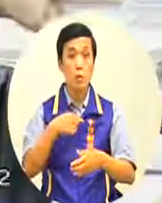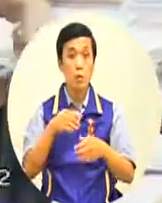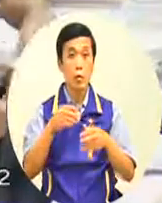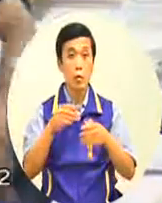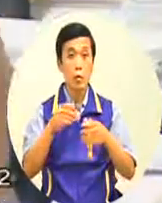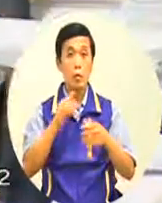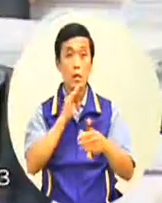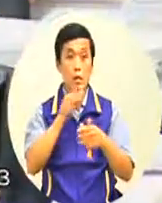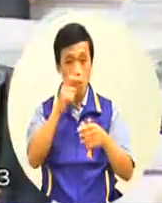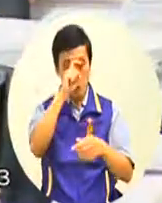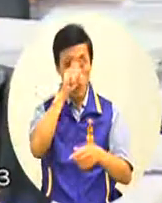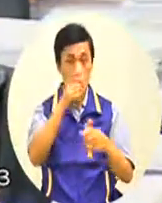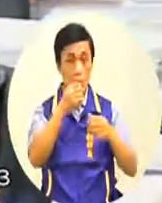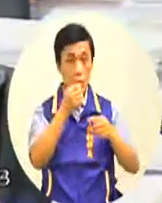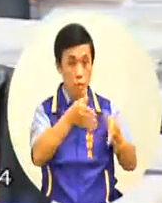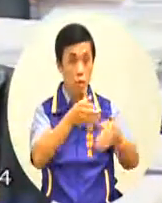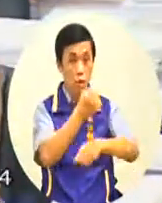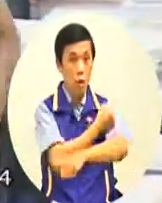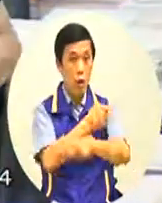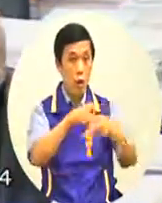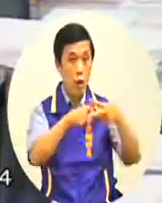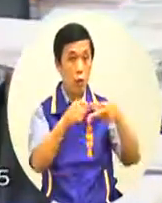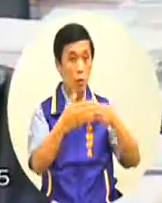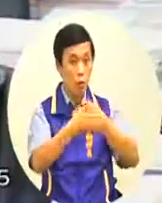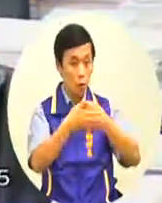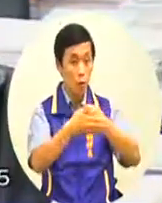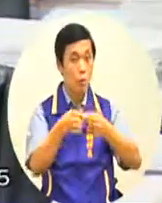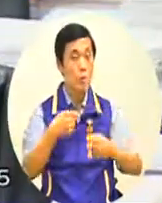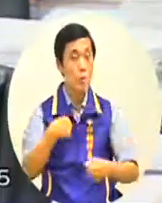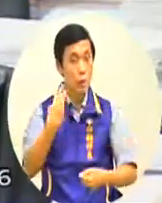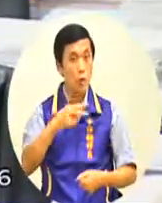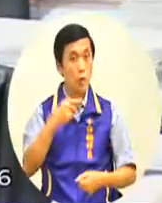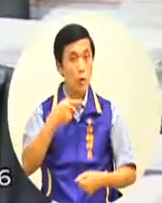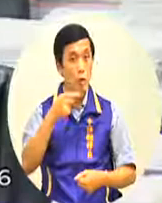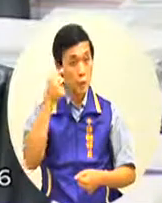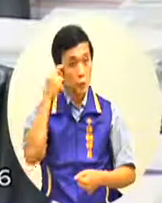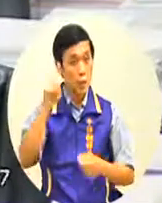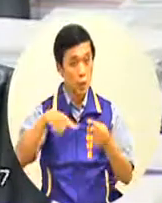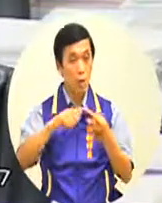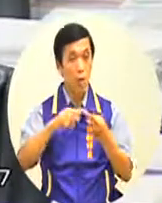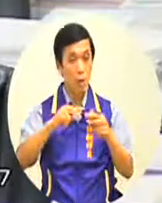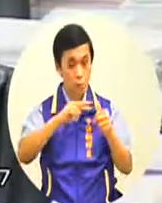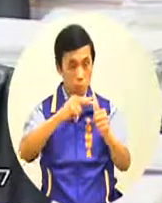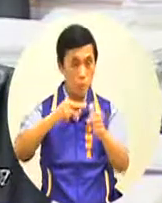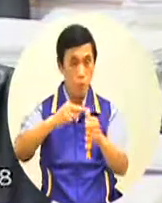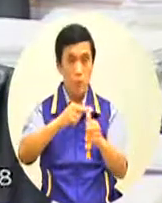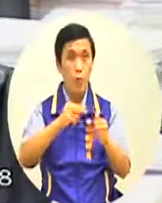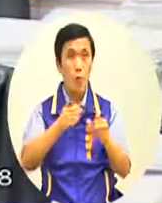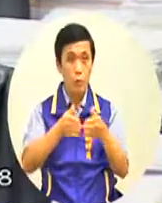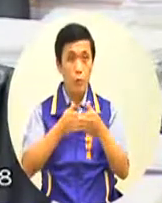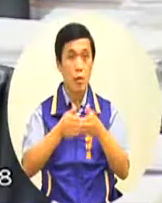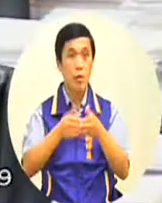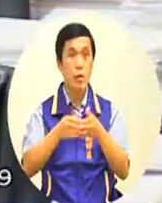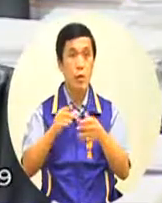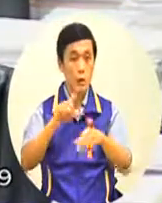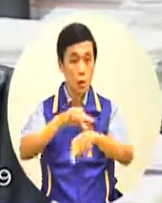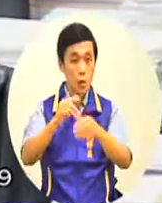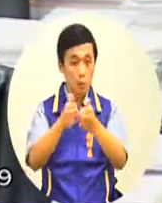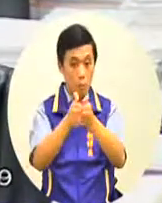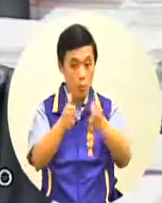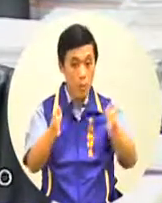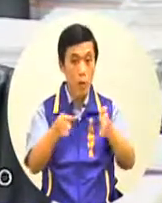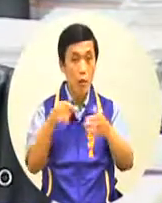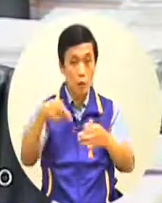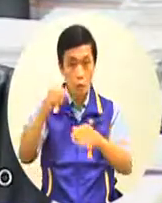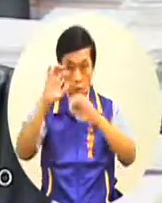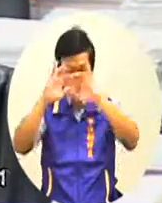点是在保护劳工。阿姆哥，我马西干妈工应该是爱先辅导，一个时间之后来跟他做强力的稽查，这是我觉得有